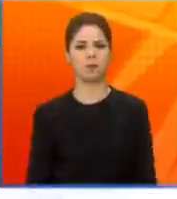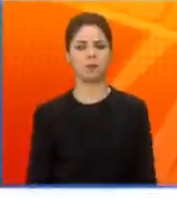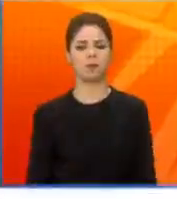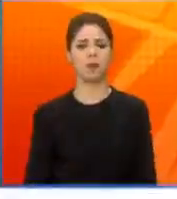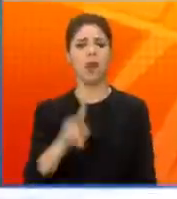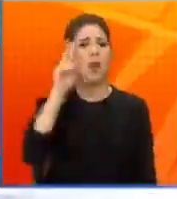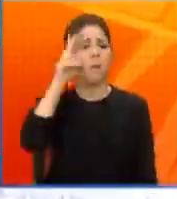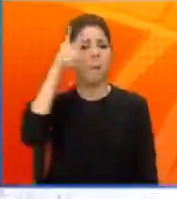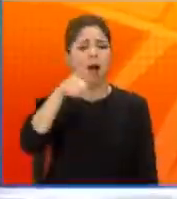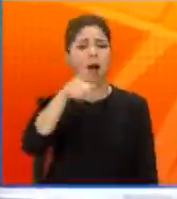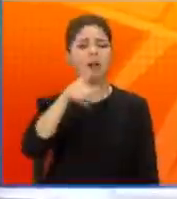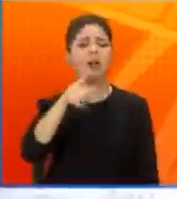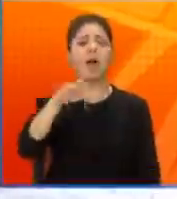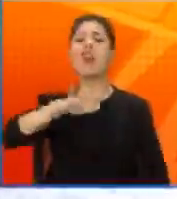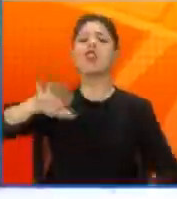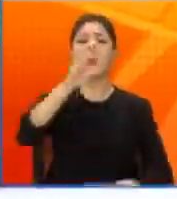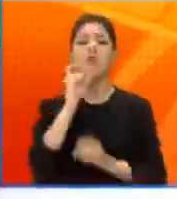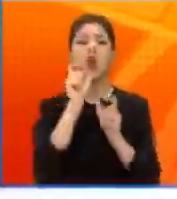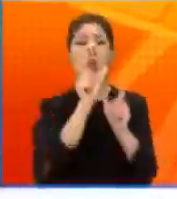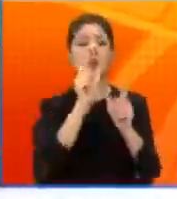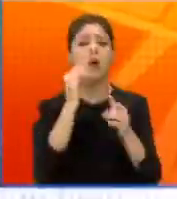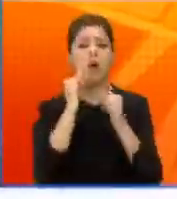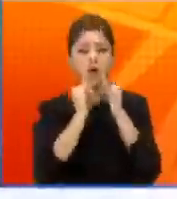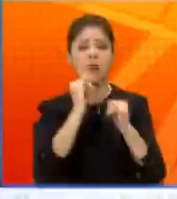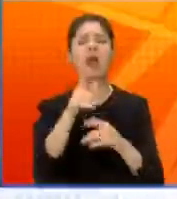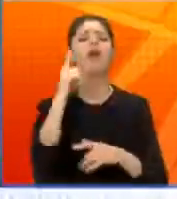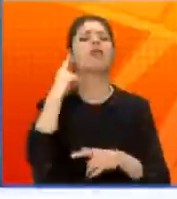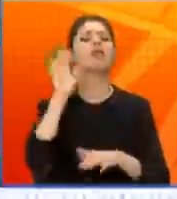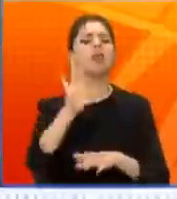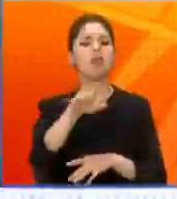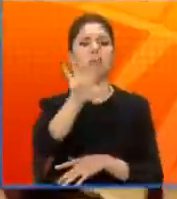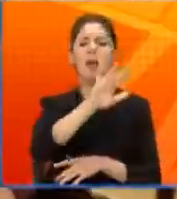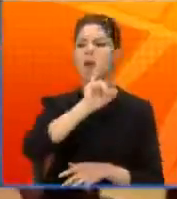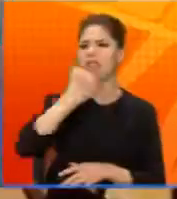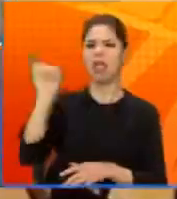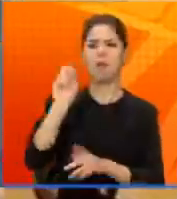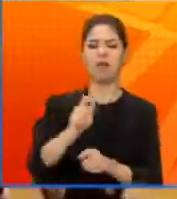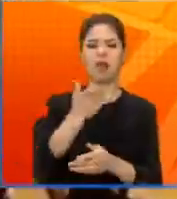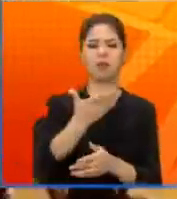Şehir magandası çevredekilerin uyarısına da aldırmadı. Hatta utanmadan onlara tepki gösterdi.